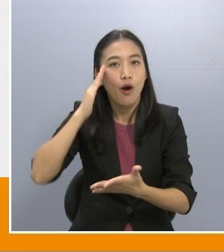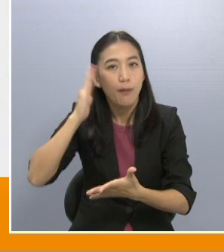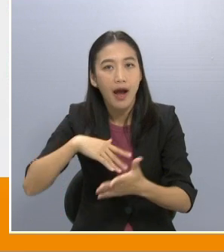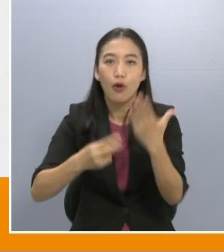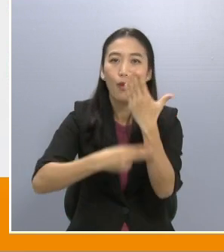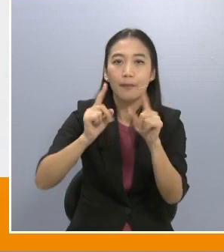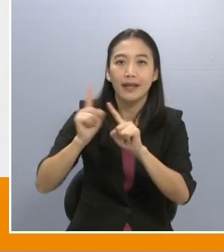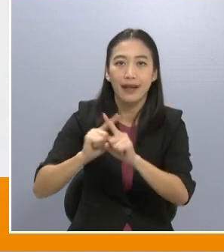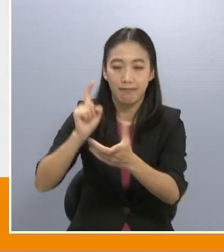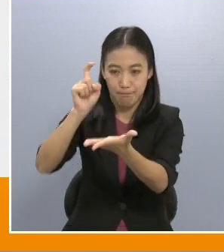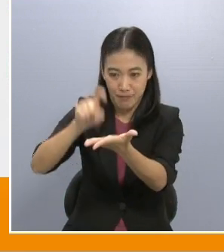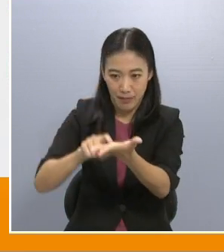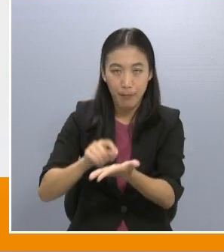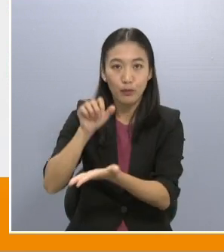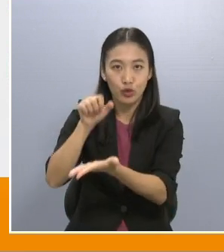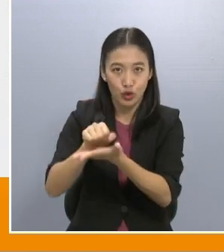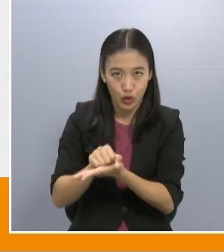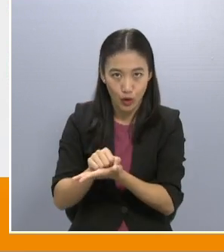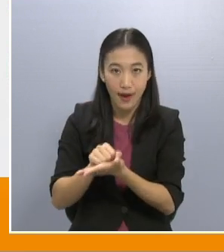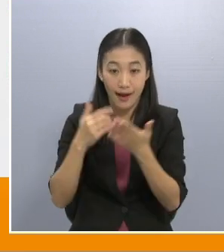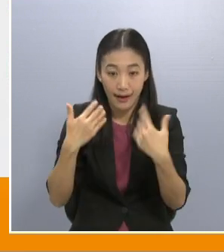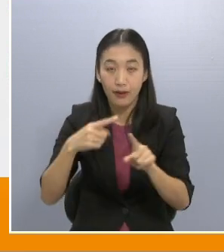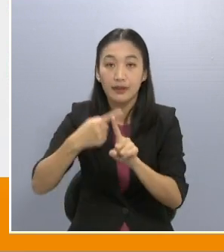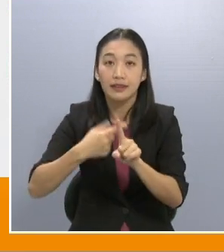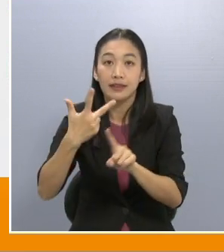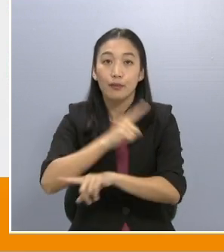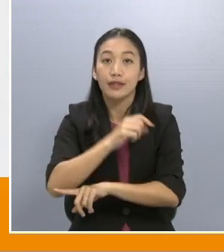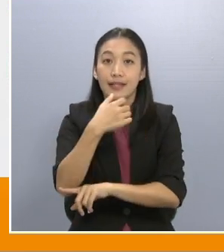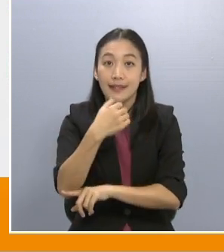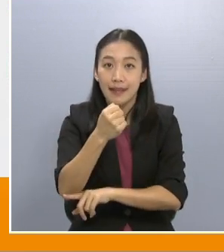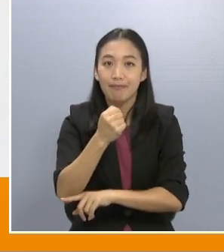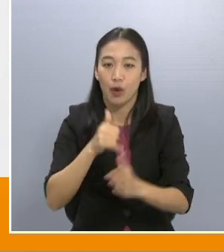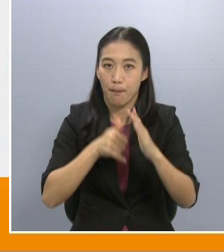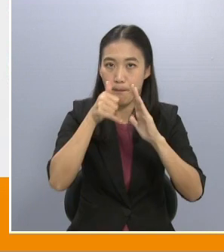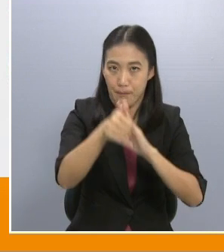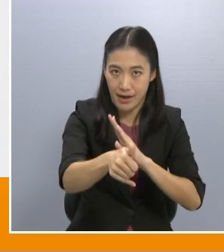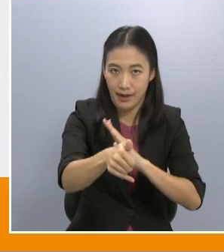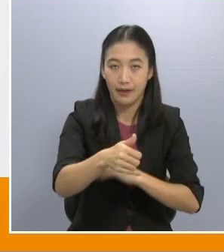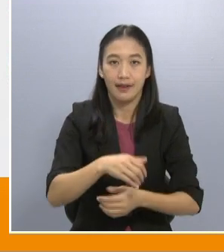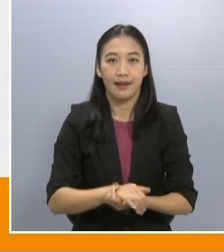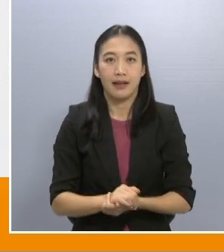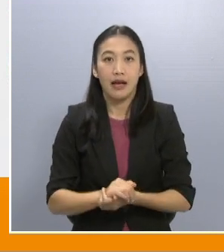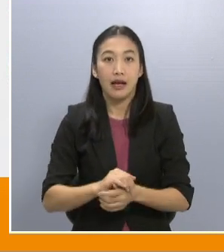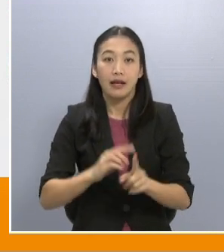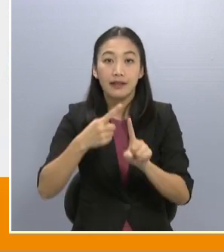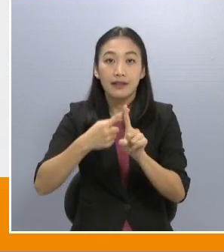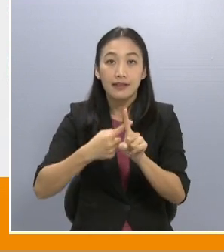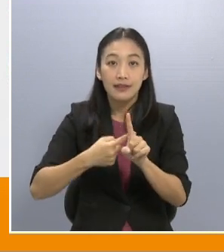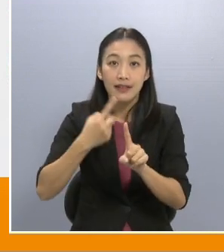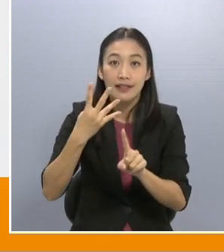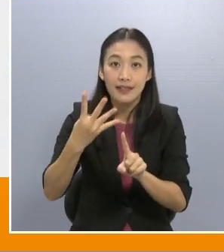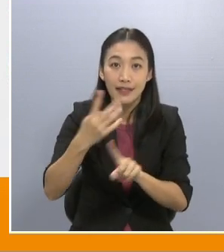เช็คอินเข้าที่พักวันแรกค่ะ 26เมษายนจองที่พักวันสุดท้าย 29เมษายน